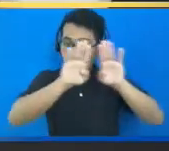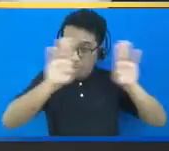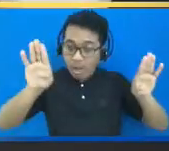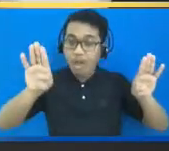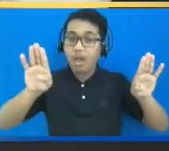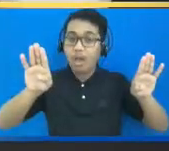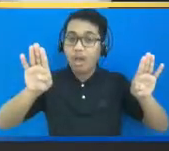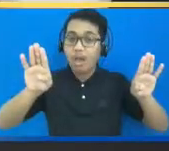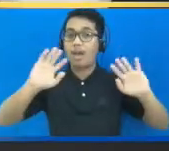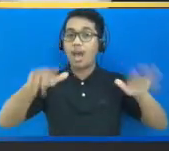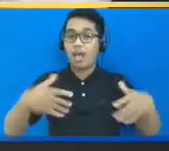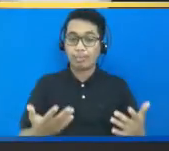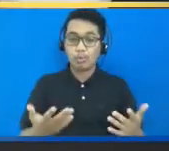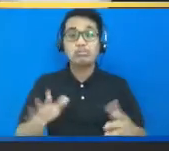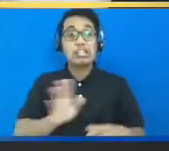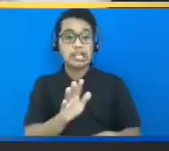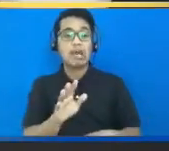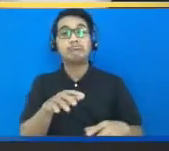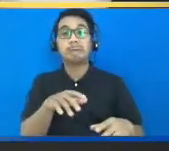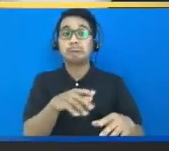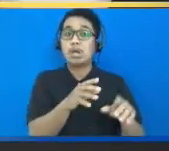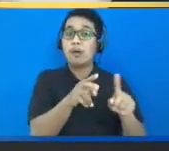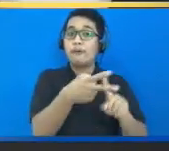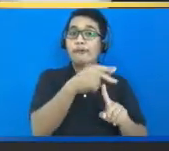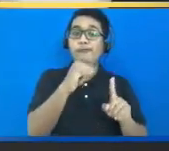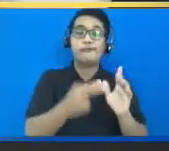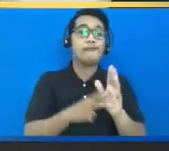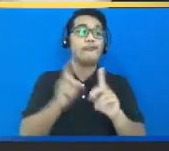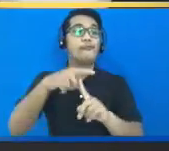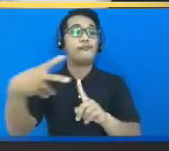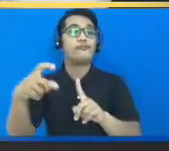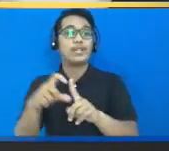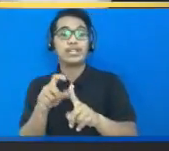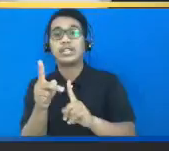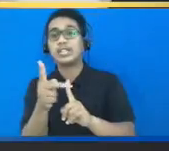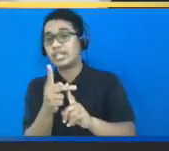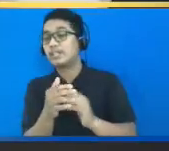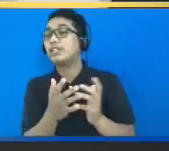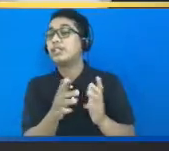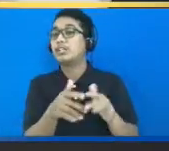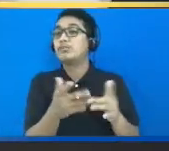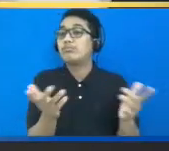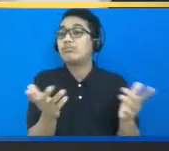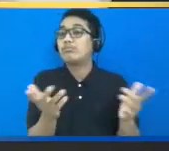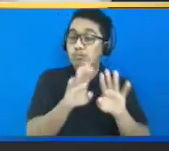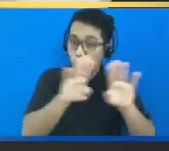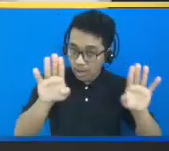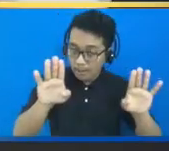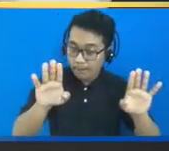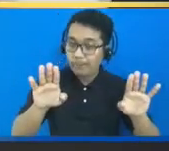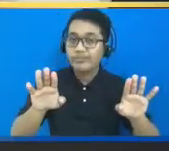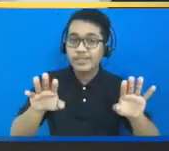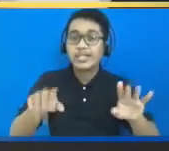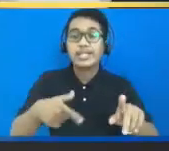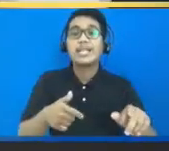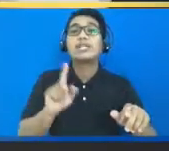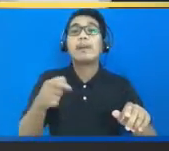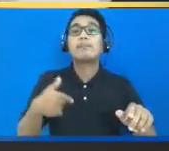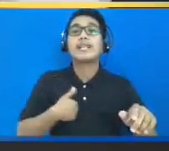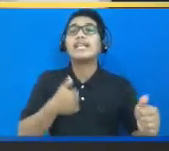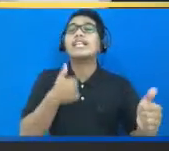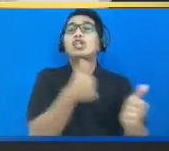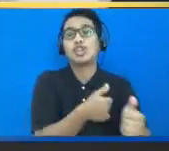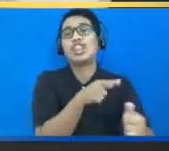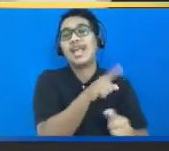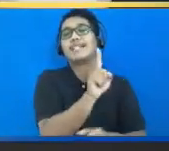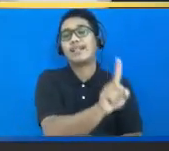dengan intake yang saya denger ya karena Kebetulan saya ikut sunrise untuk salah satu simtek yang yang saya juga ikut di